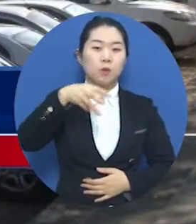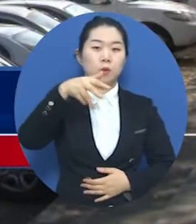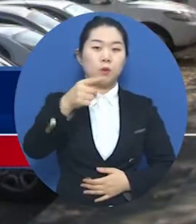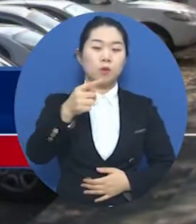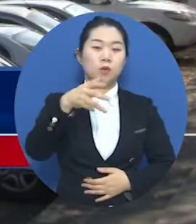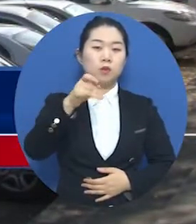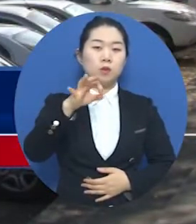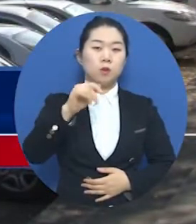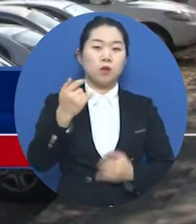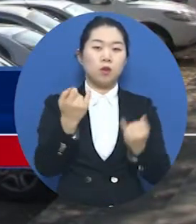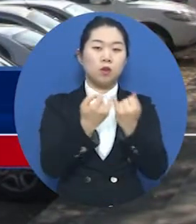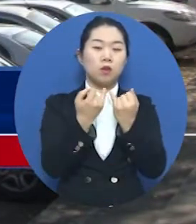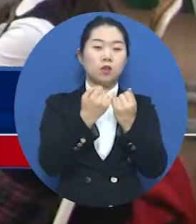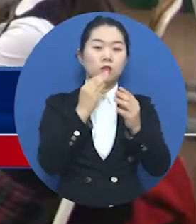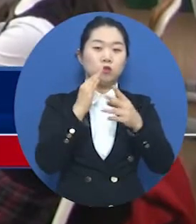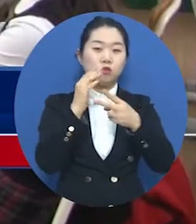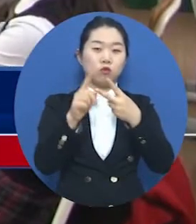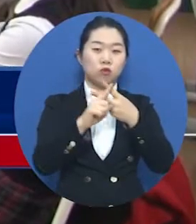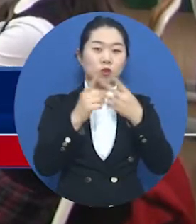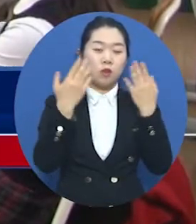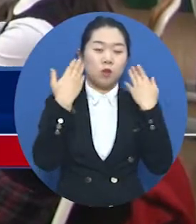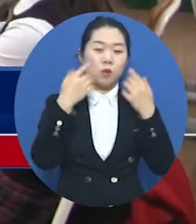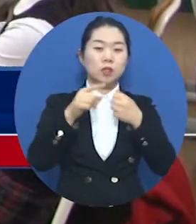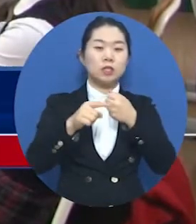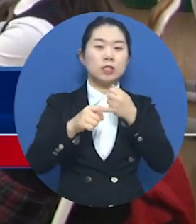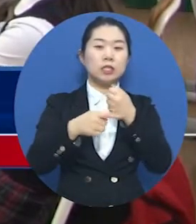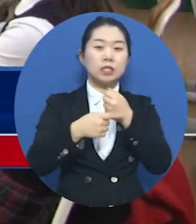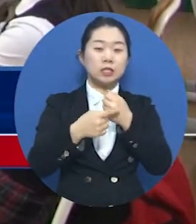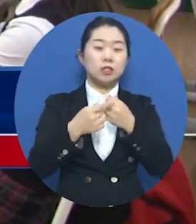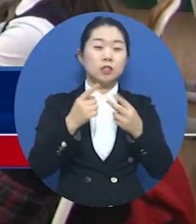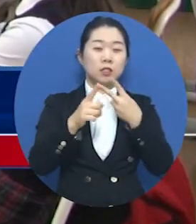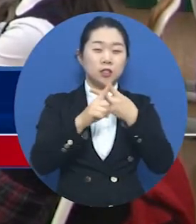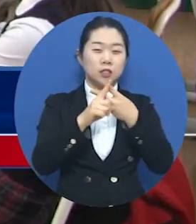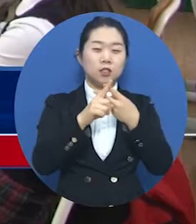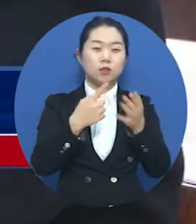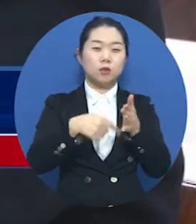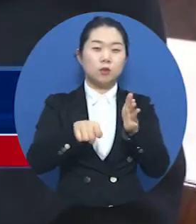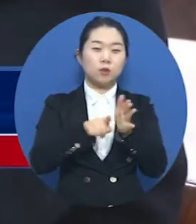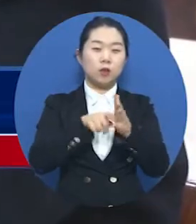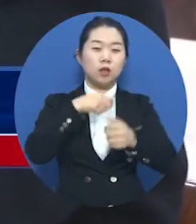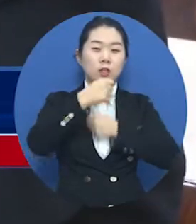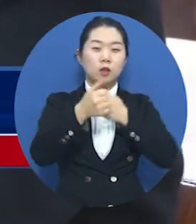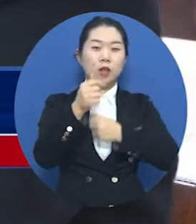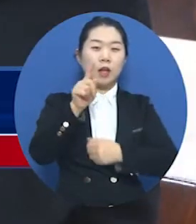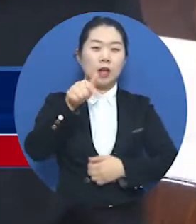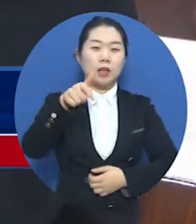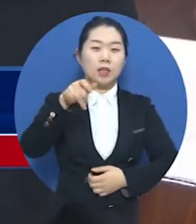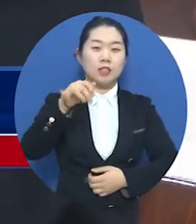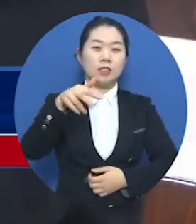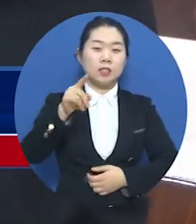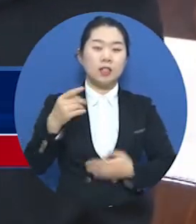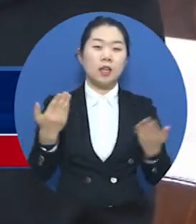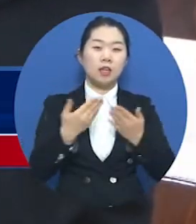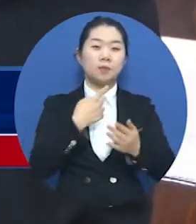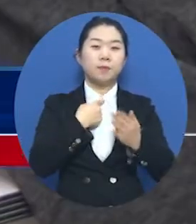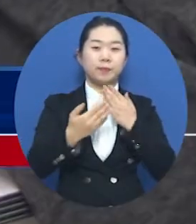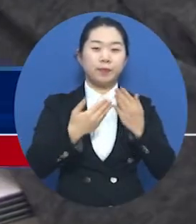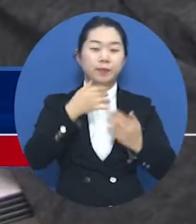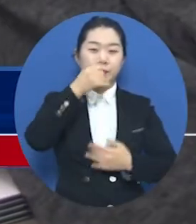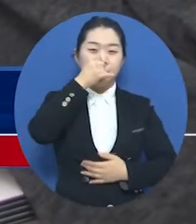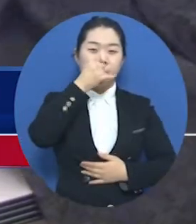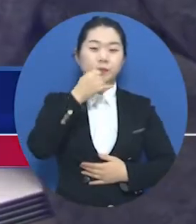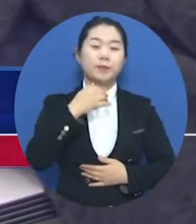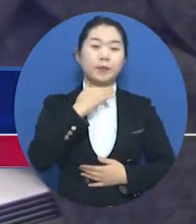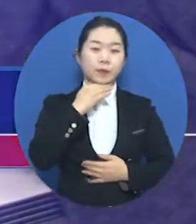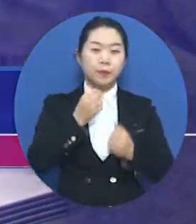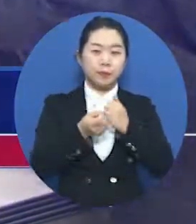세종시 조치원 여자중학교는 7일 1학년을 대상으로 자유학기제 진로직업체험의 날을 시행했습니다.